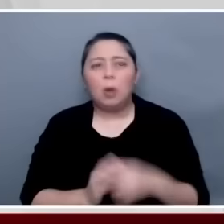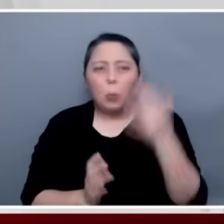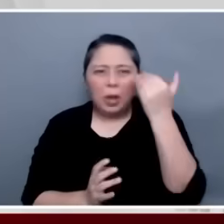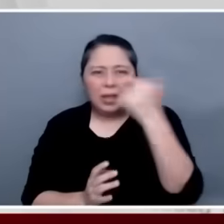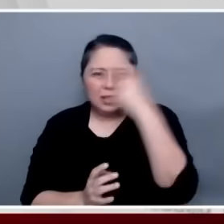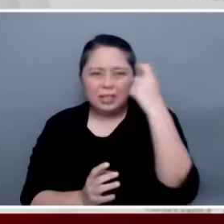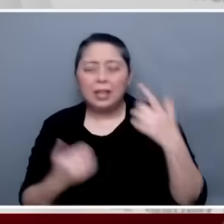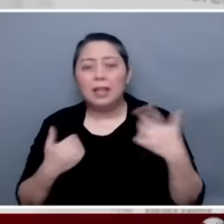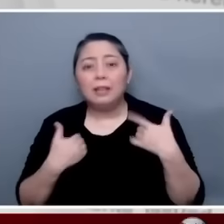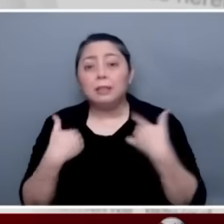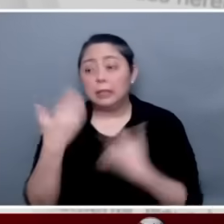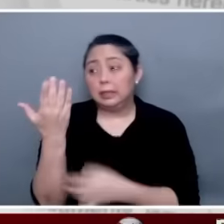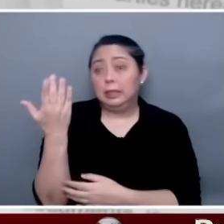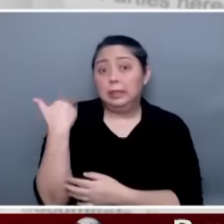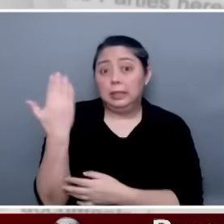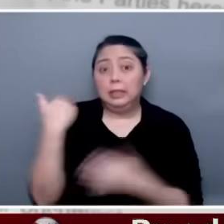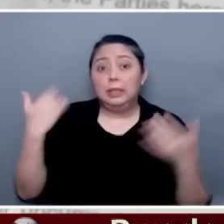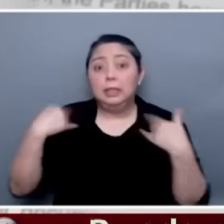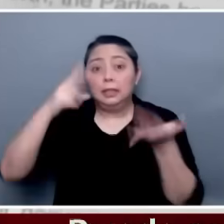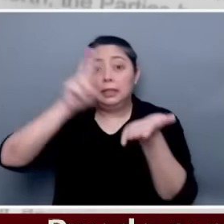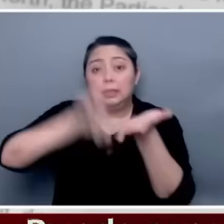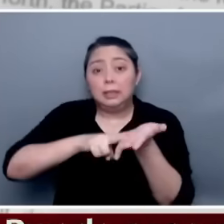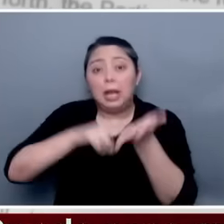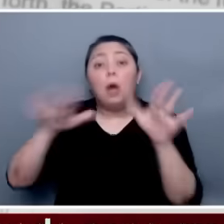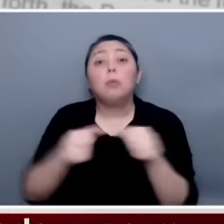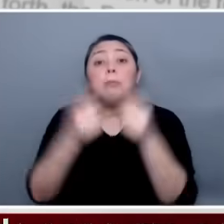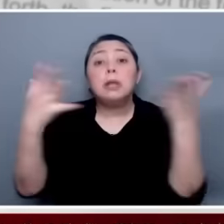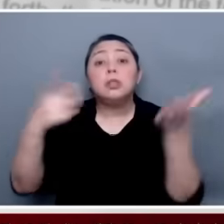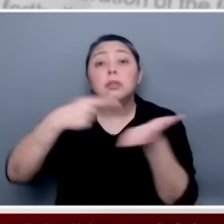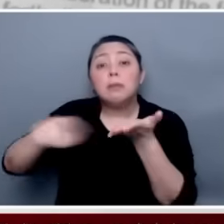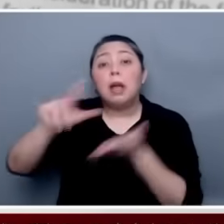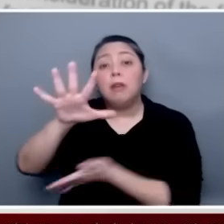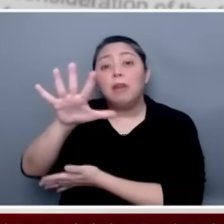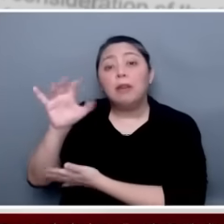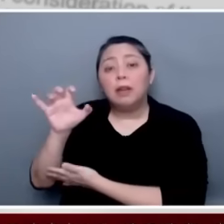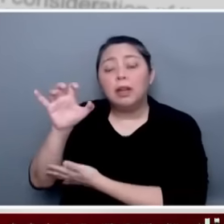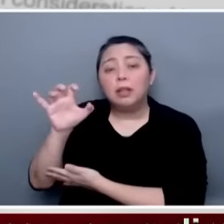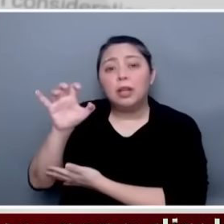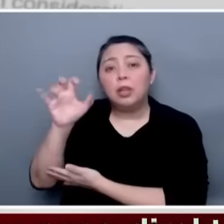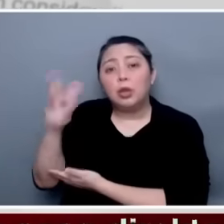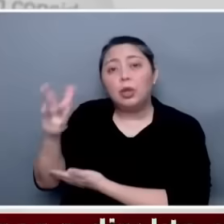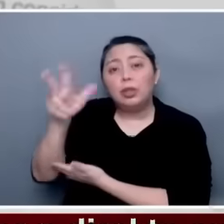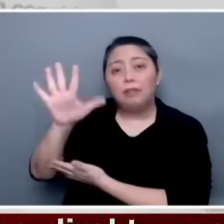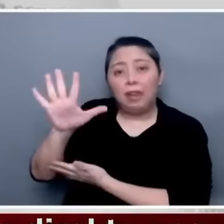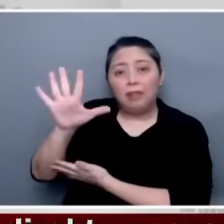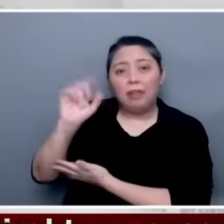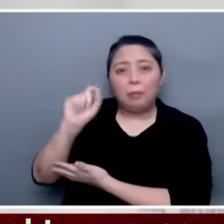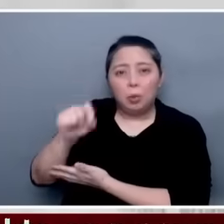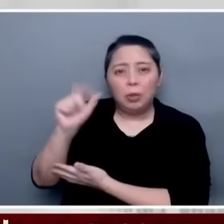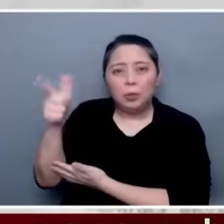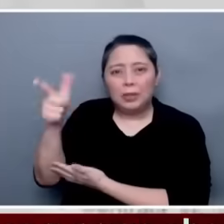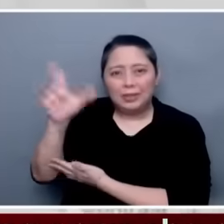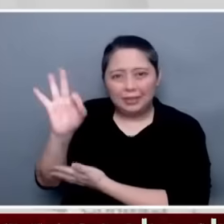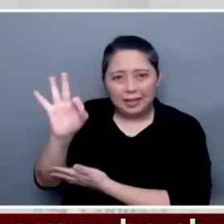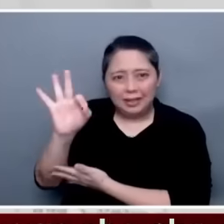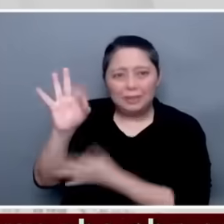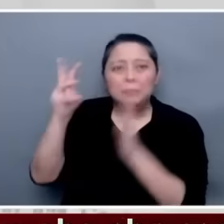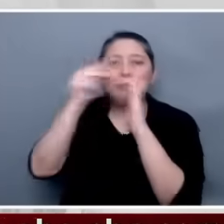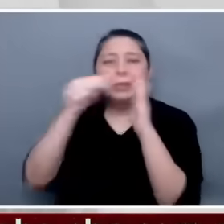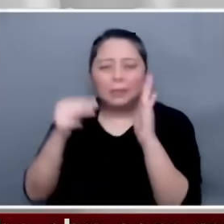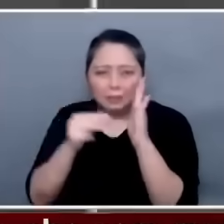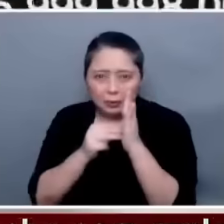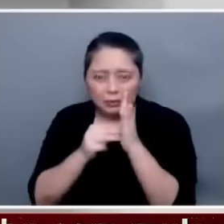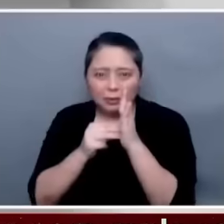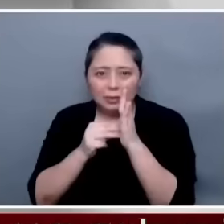na nagkakahalagang 535.99 million pesos sa pagitan ng COMELEC at F2